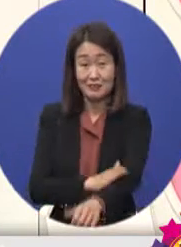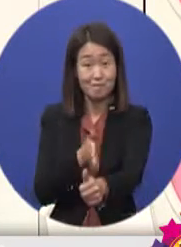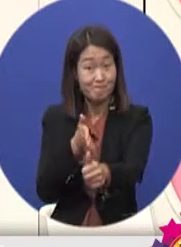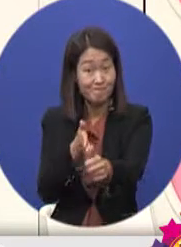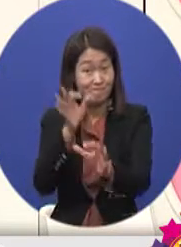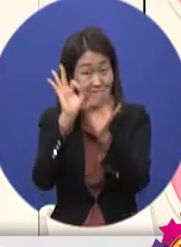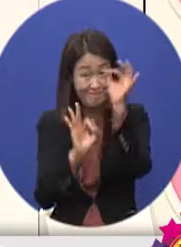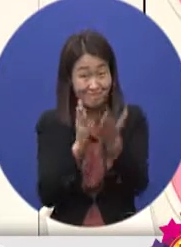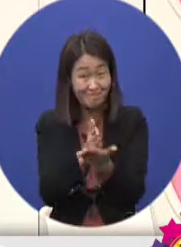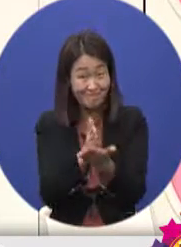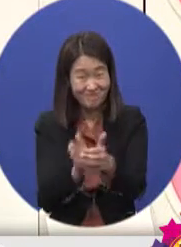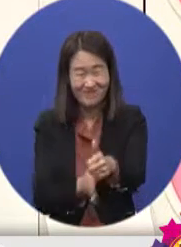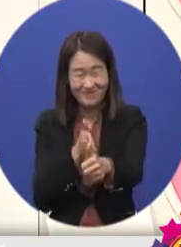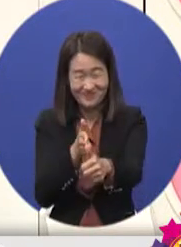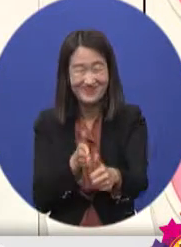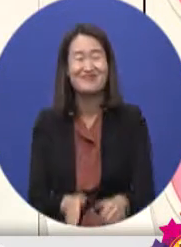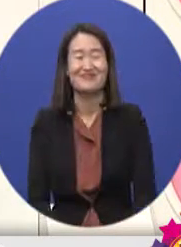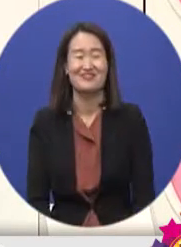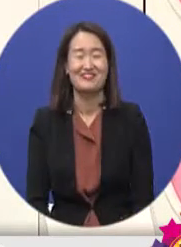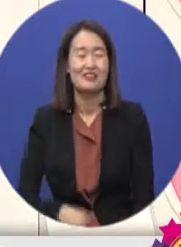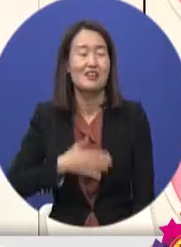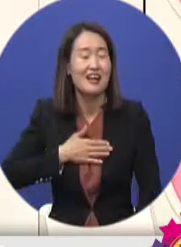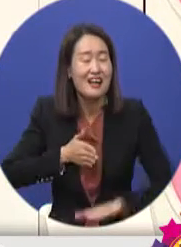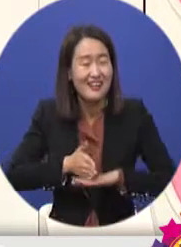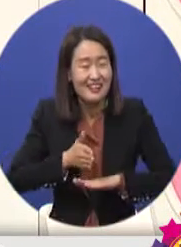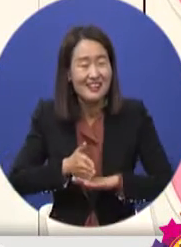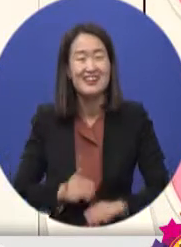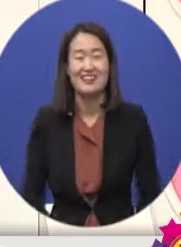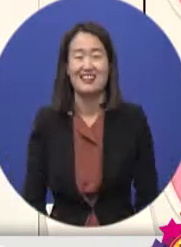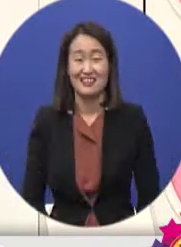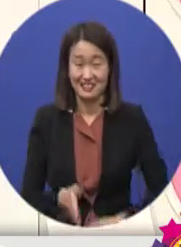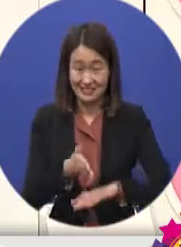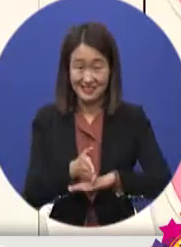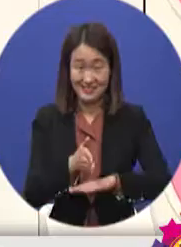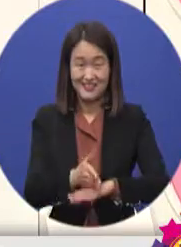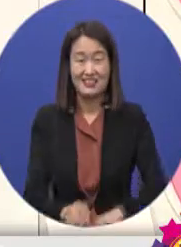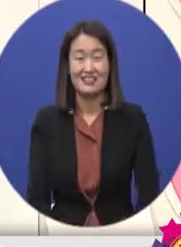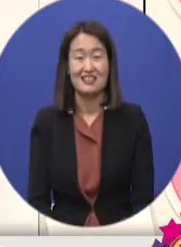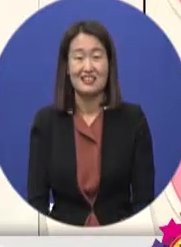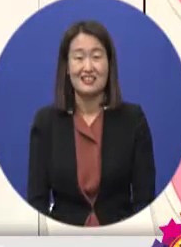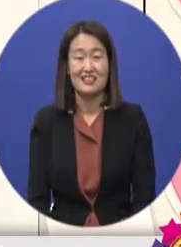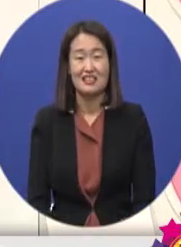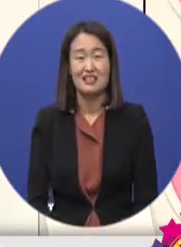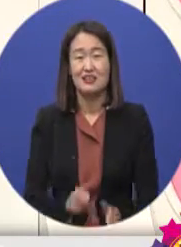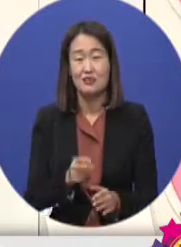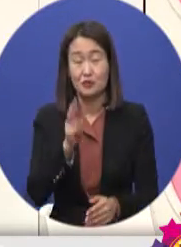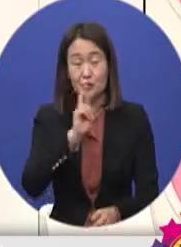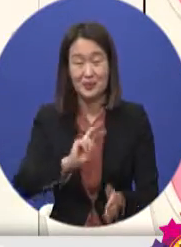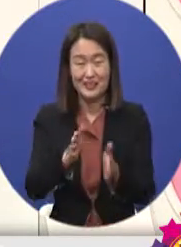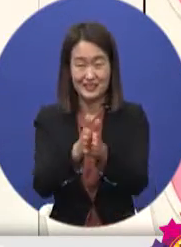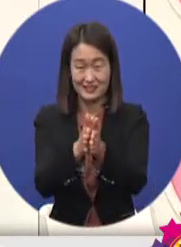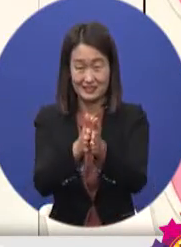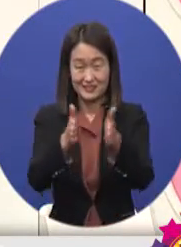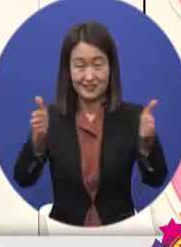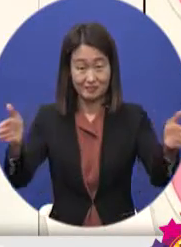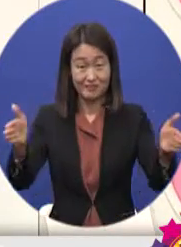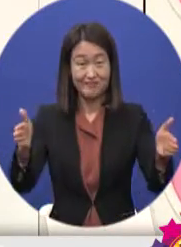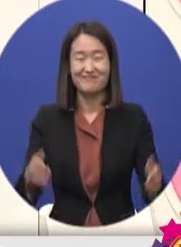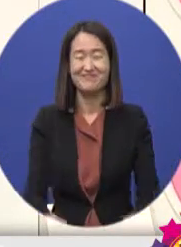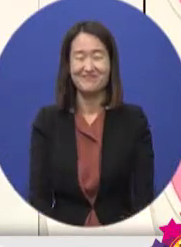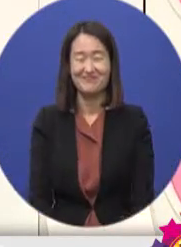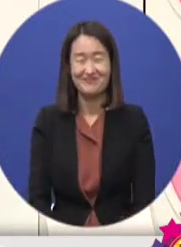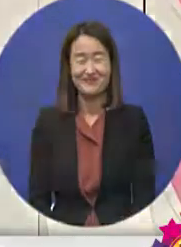불러주세요. 실수 없으시도록. 네, 고맙습니다. 네, 감사합니다. 녹슬은 기찻길을 유익선 씨가